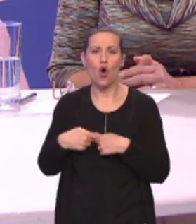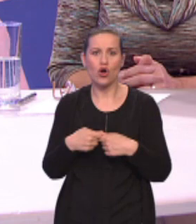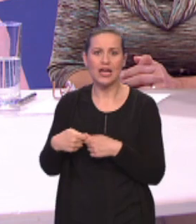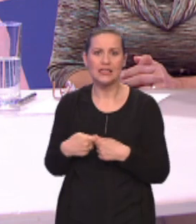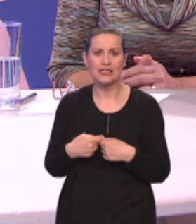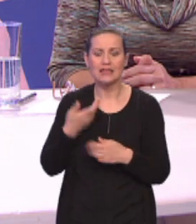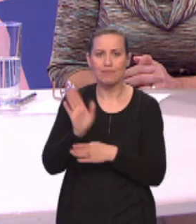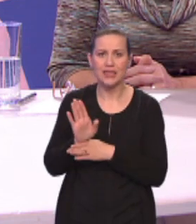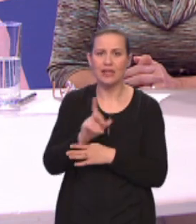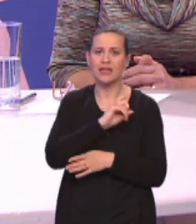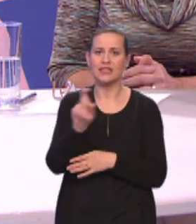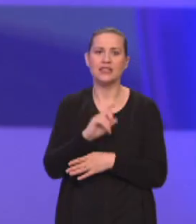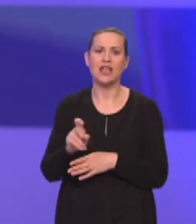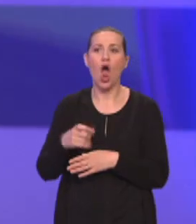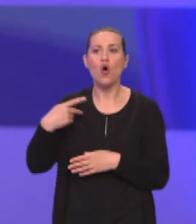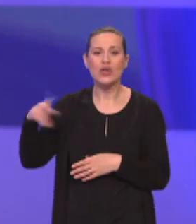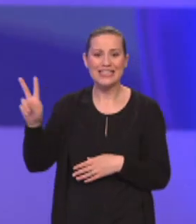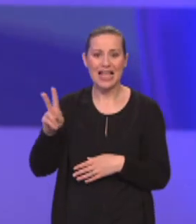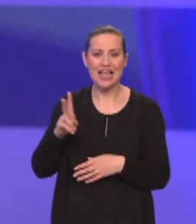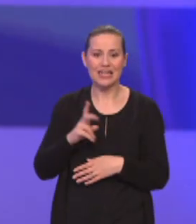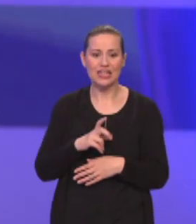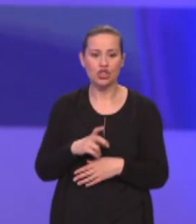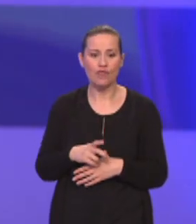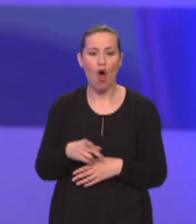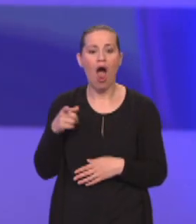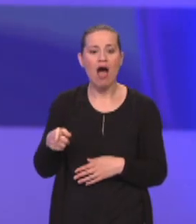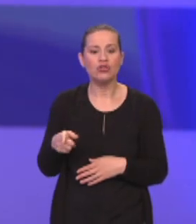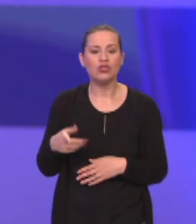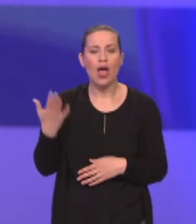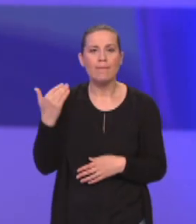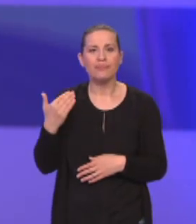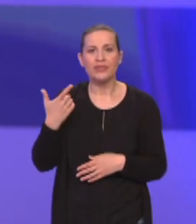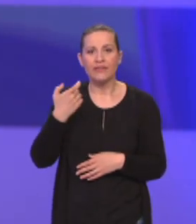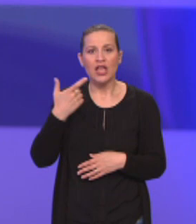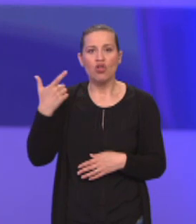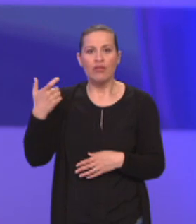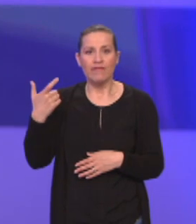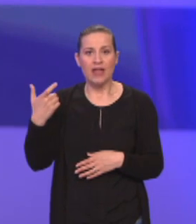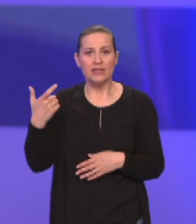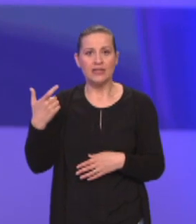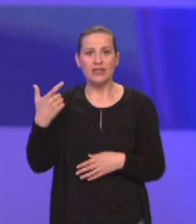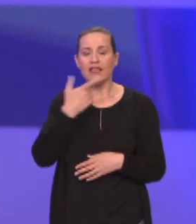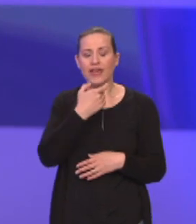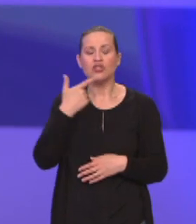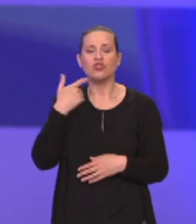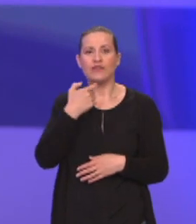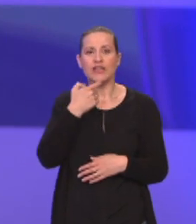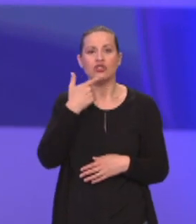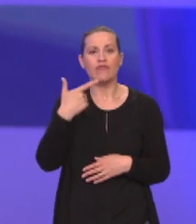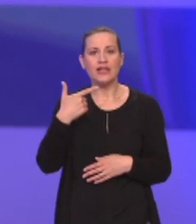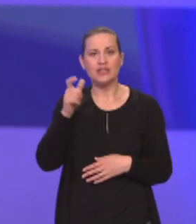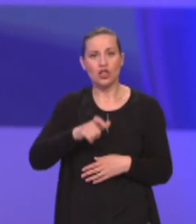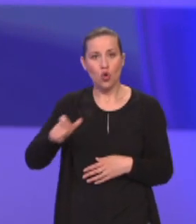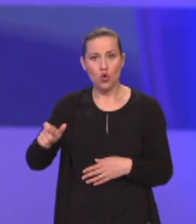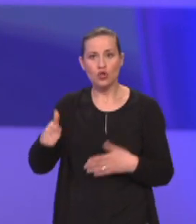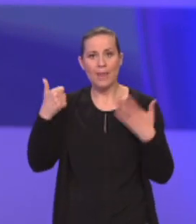različitih institucija u iseljeništvu. To će biti dom kapaciteta negdje oko 220 osoba, znači dom veličine